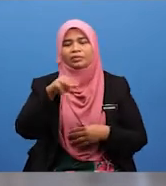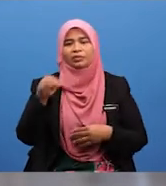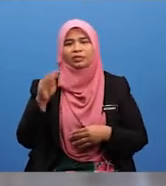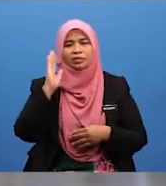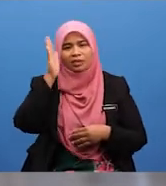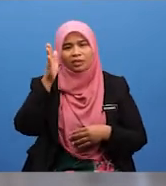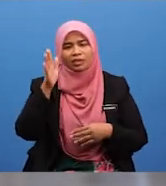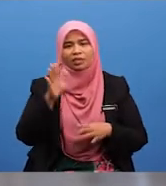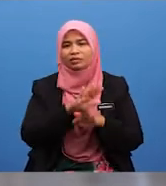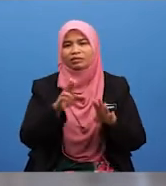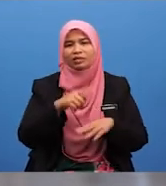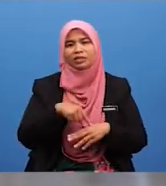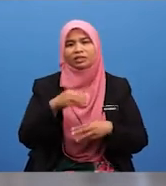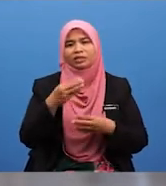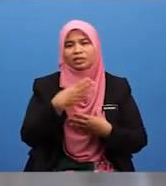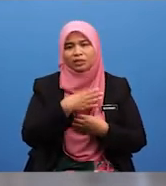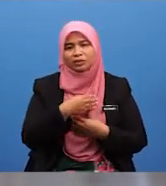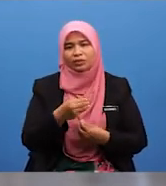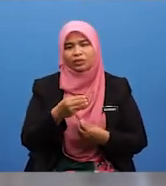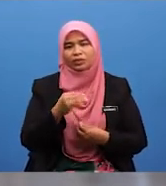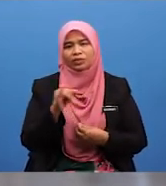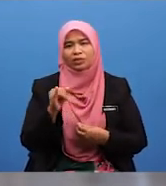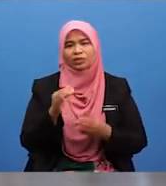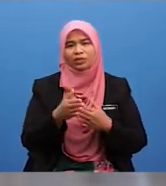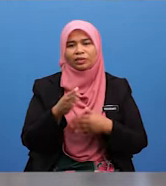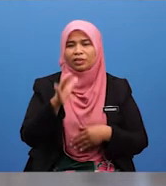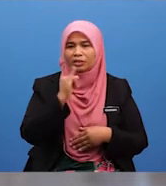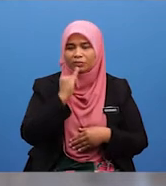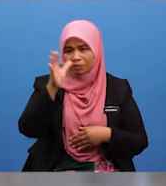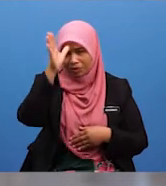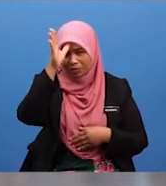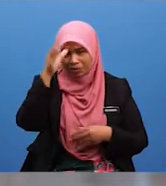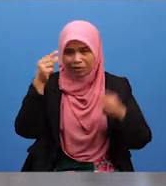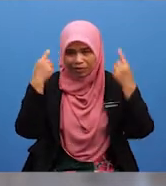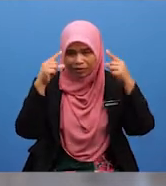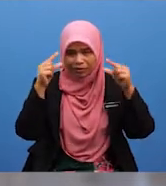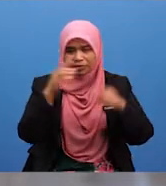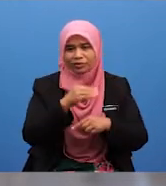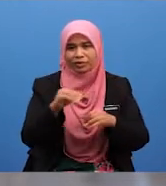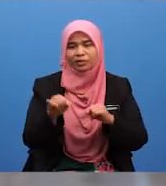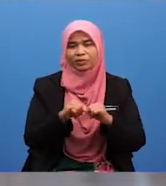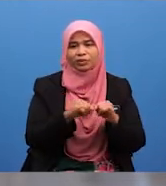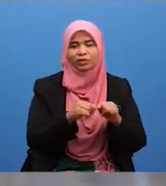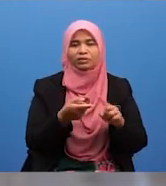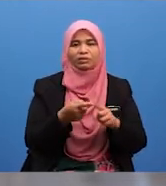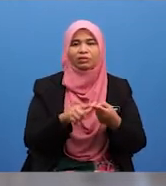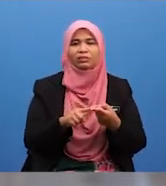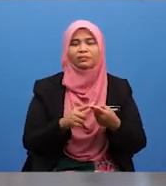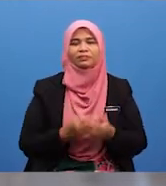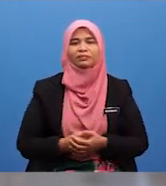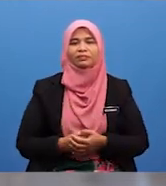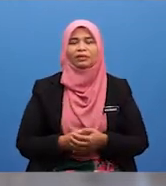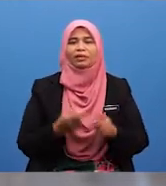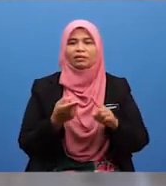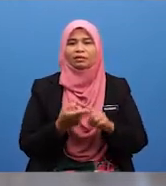Murid-murid akan tidak disukai ibu bapa, guru, malah kawan-kawan. Kawan-kawan